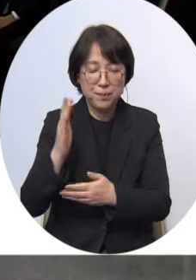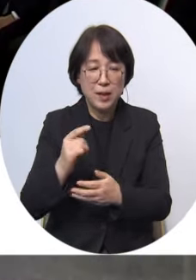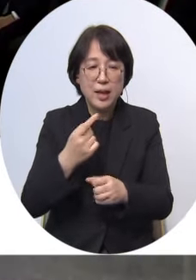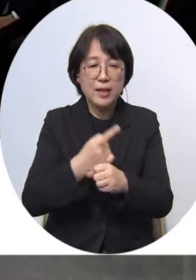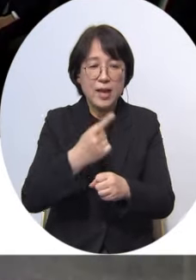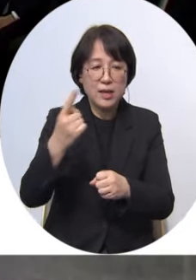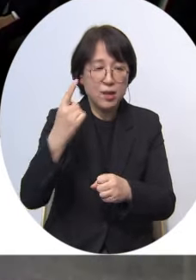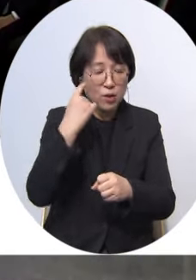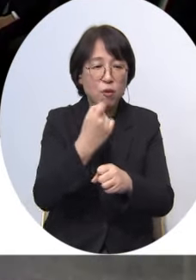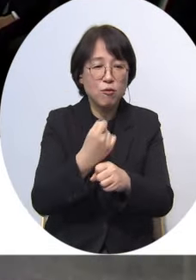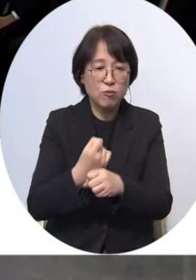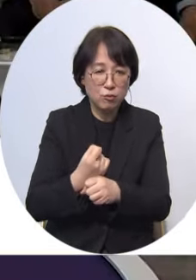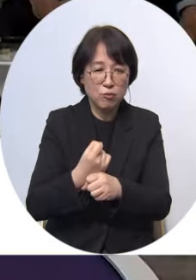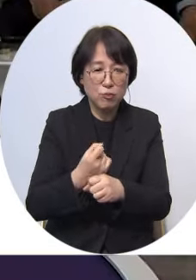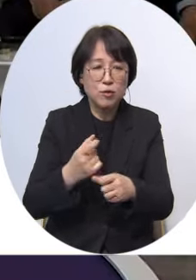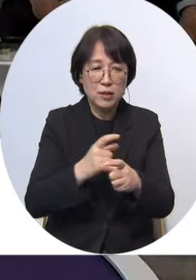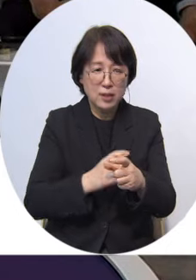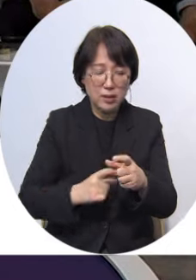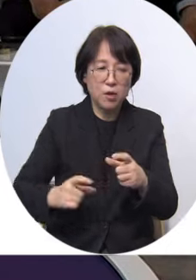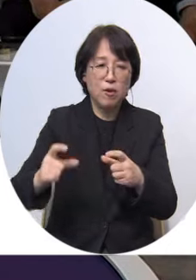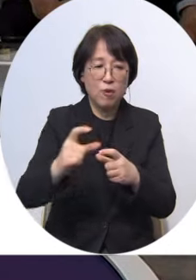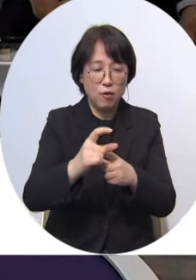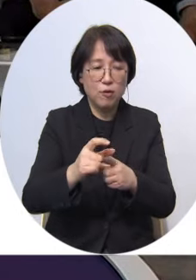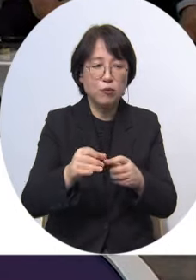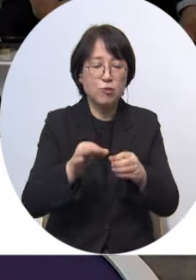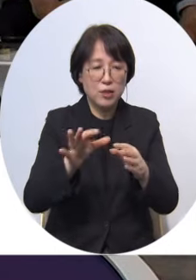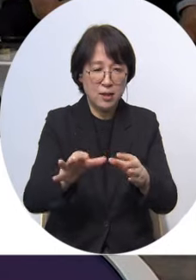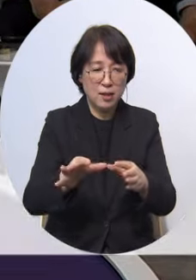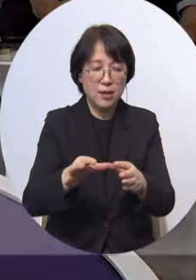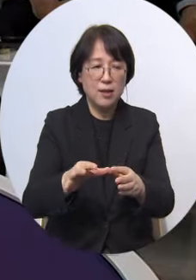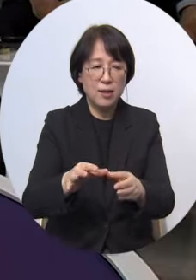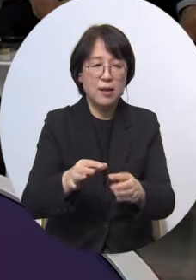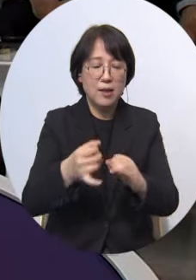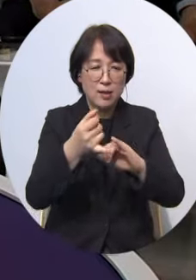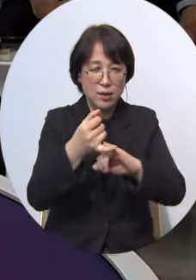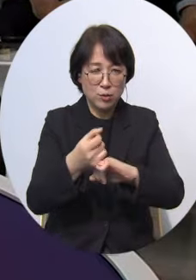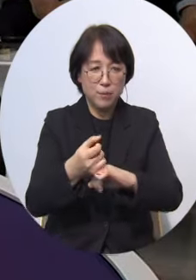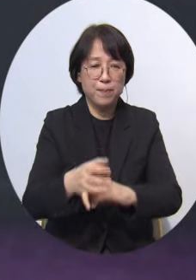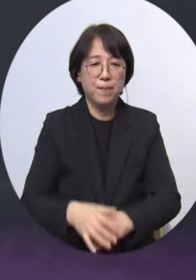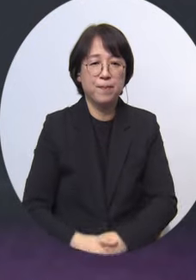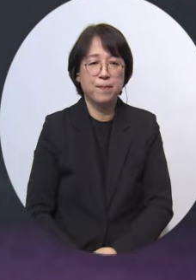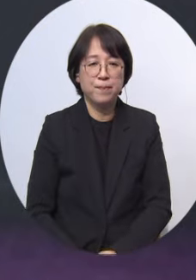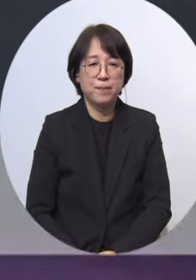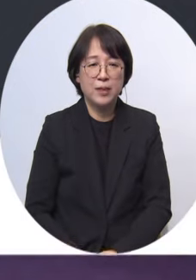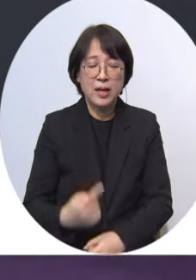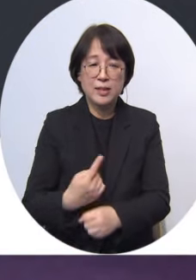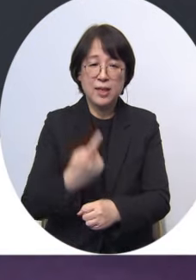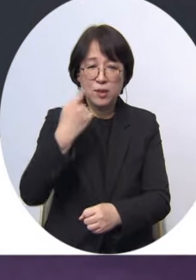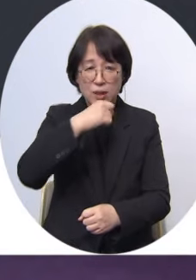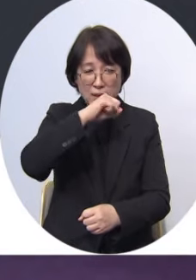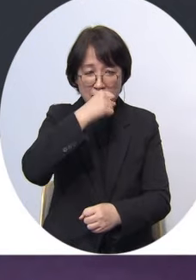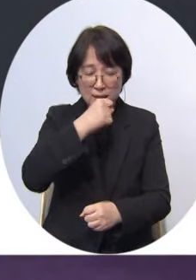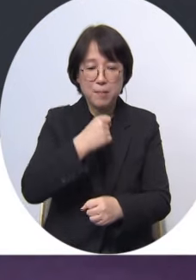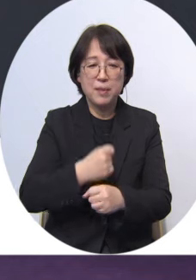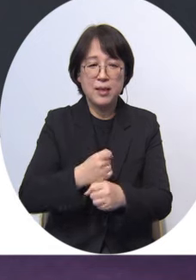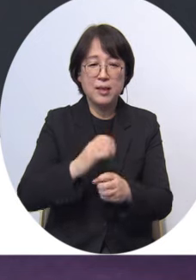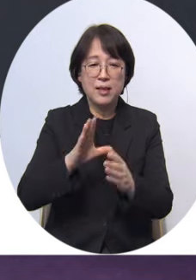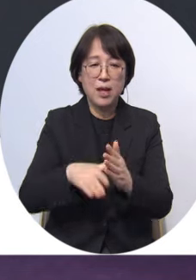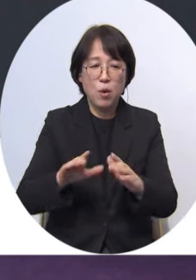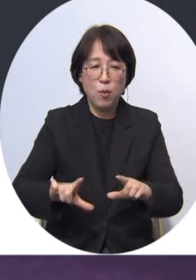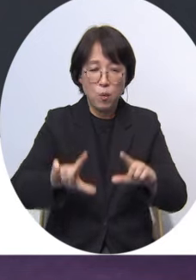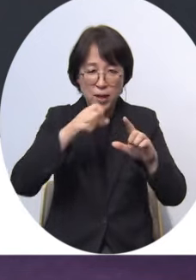대폭 증액해 민생을 더 살찌우는 첨단 산업을 구축하겠다고 약속했습니다. 작년에 예산을 짤 때